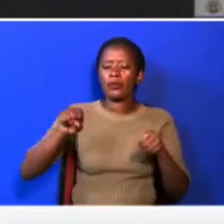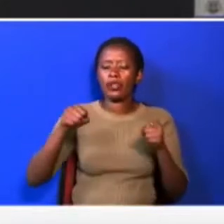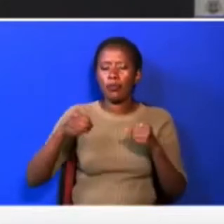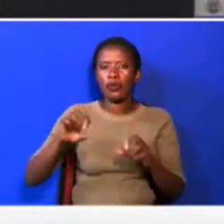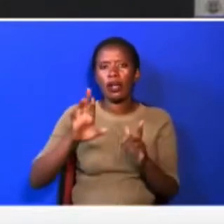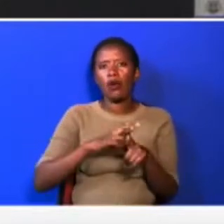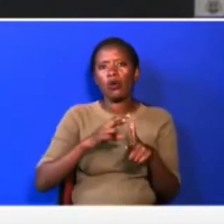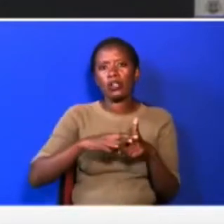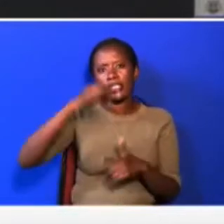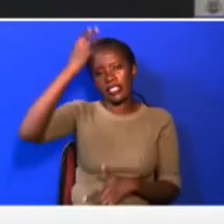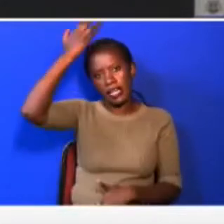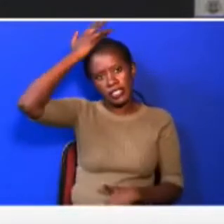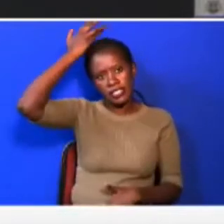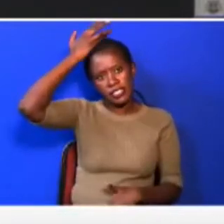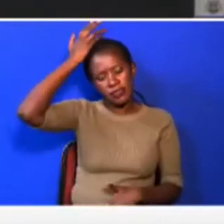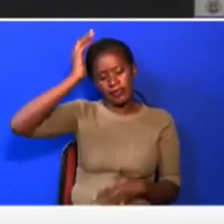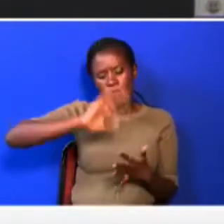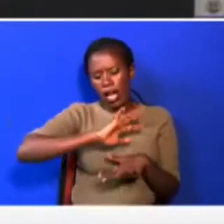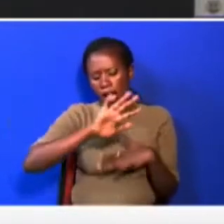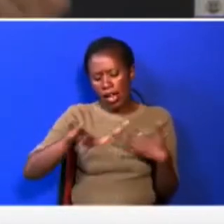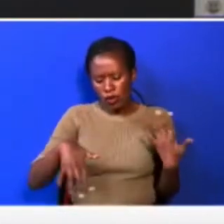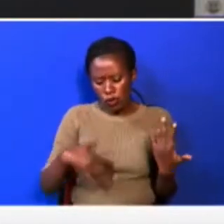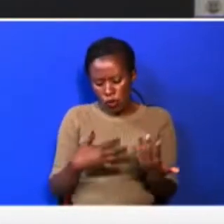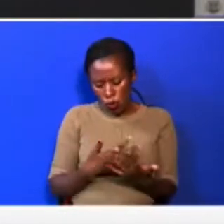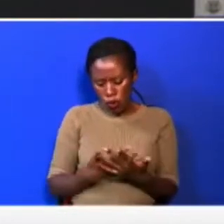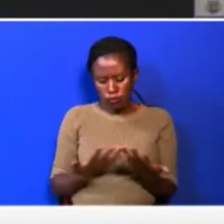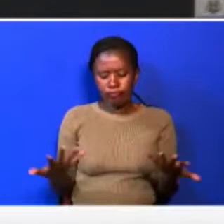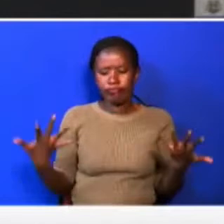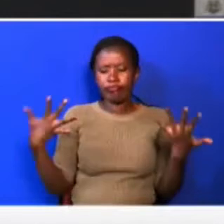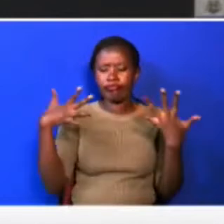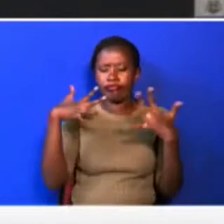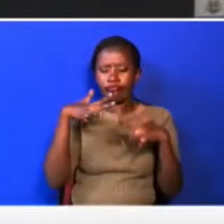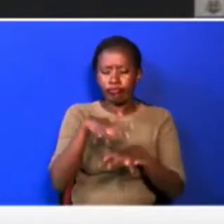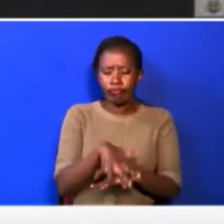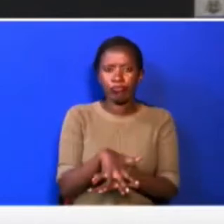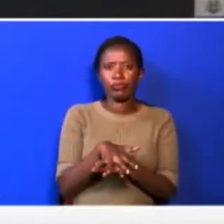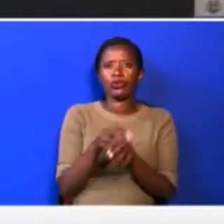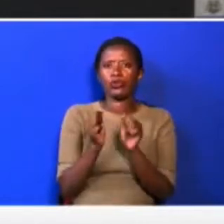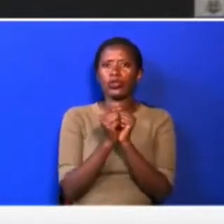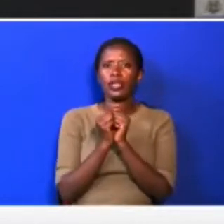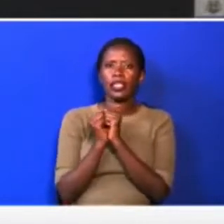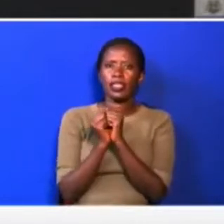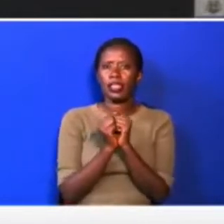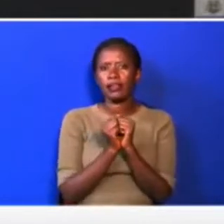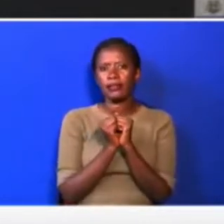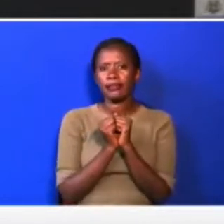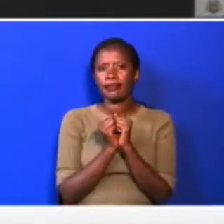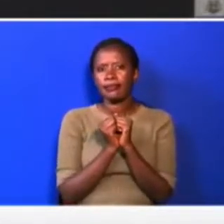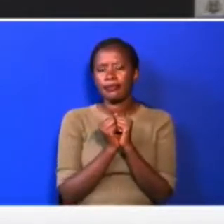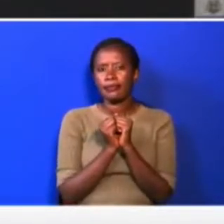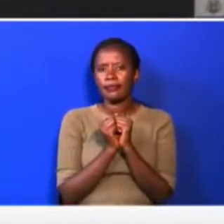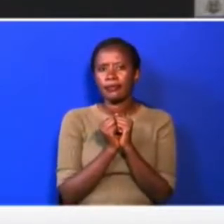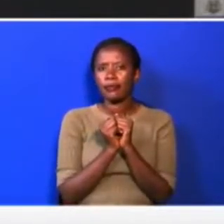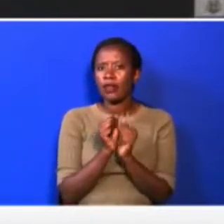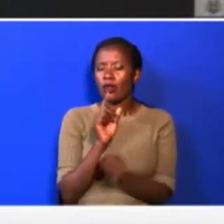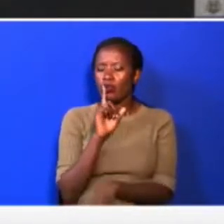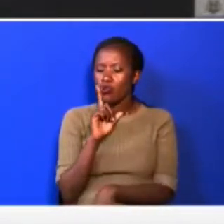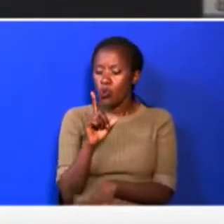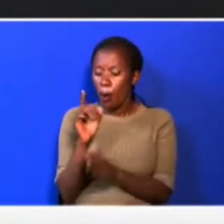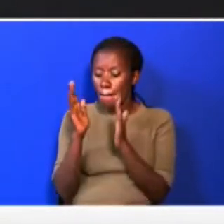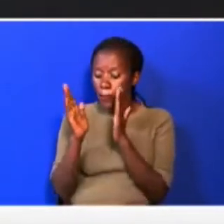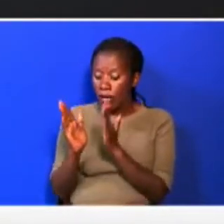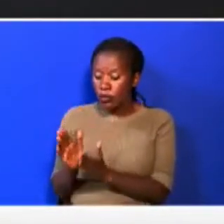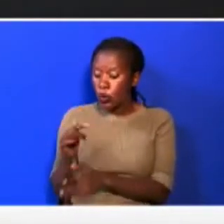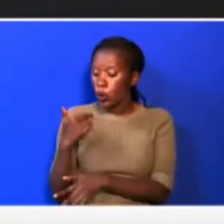taxi. Na hiyo yote iwe integrated. Tunataka hiyo yote iwe integrated. Ndio yule